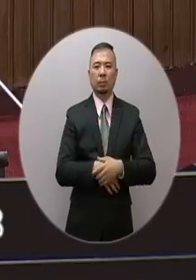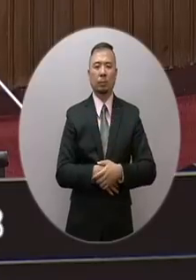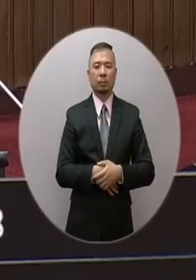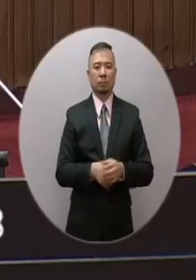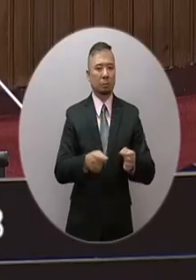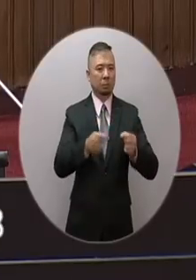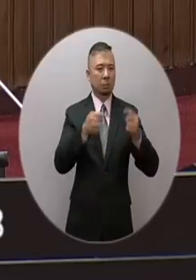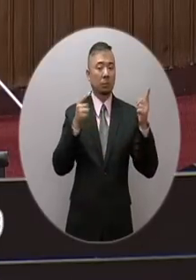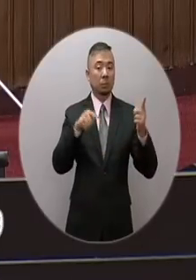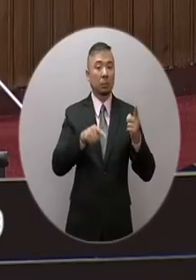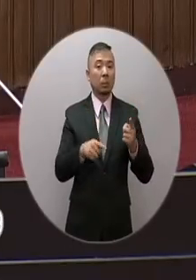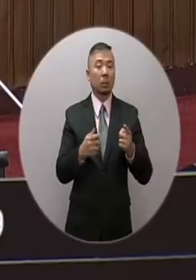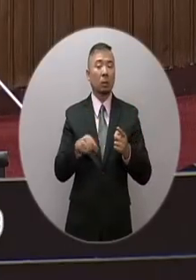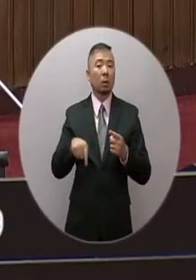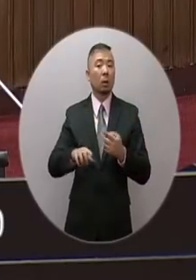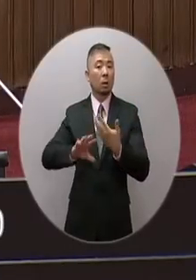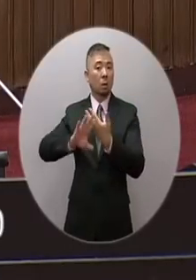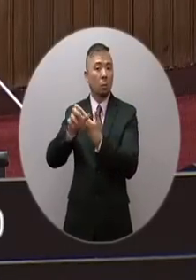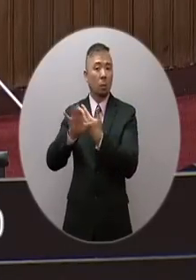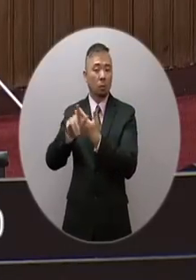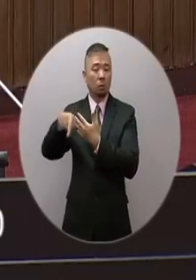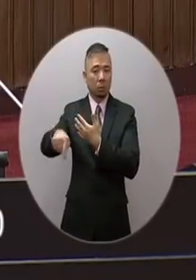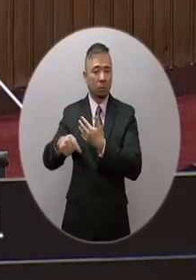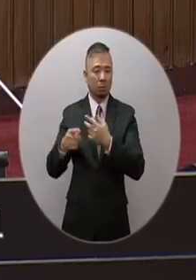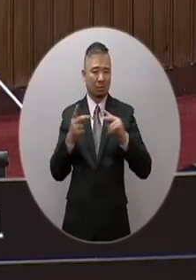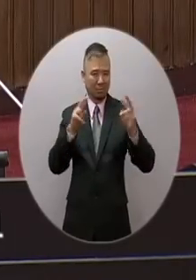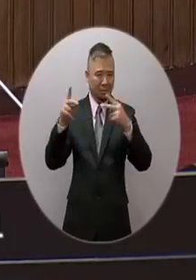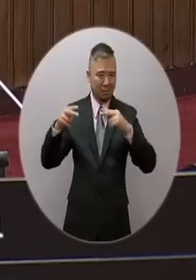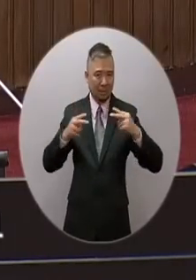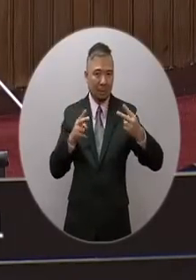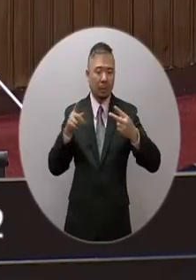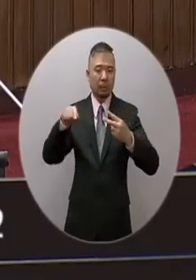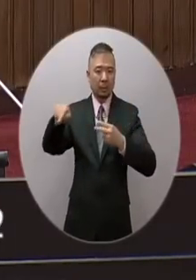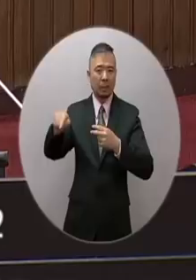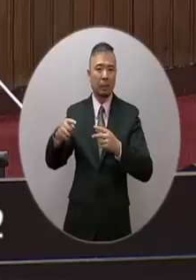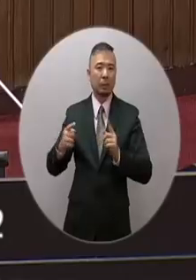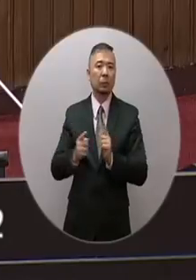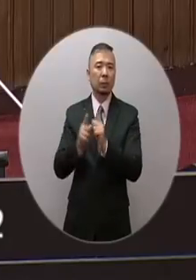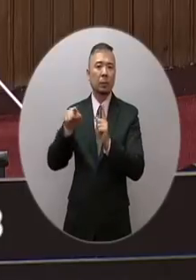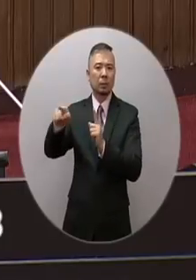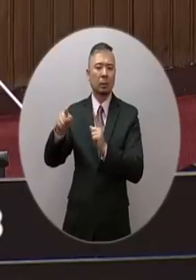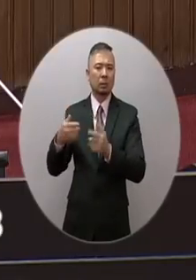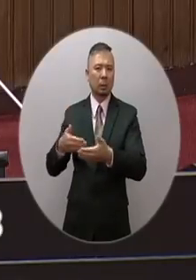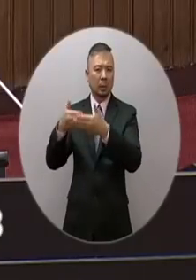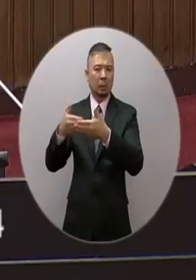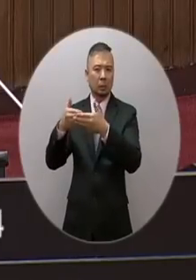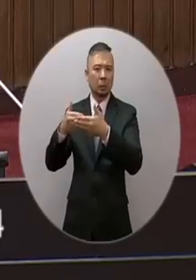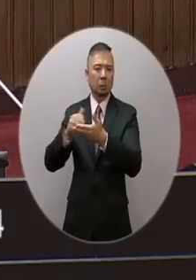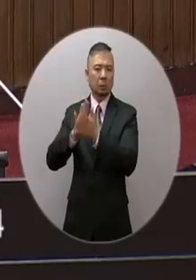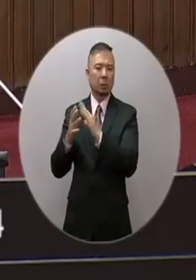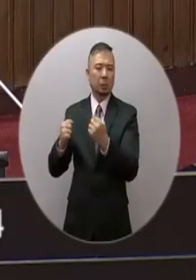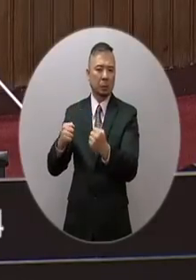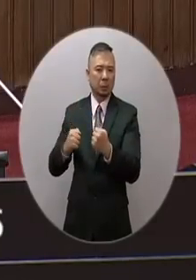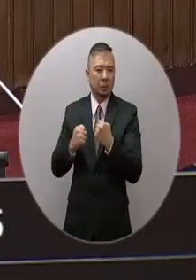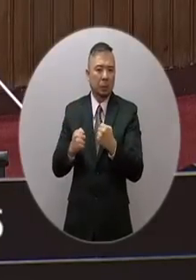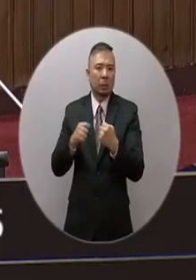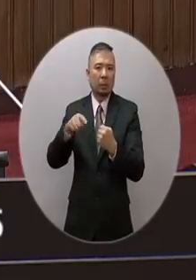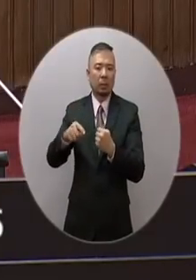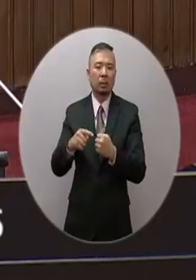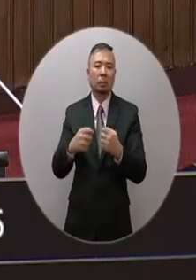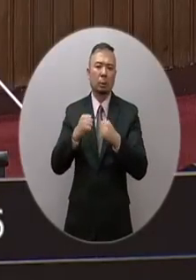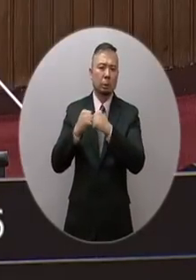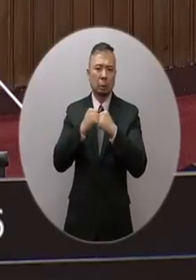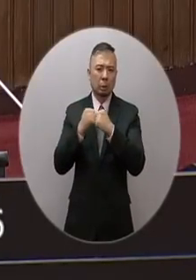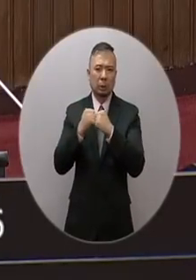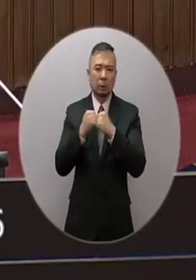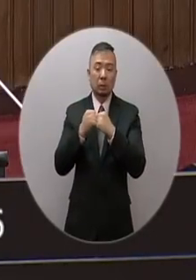对外要面对改革开放逐渐强大的大陆，逐渐流失的国际空间。金国先